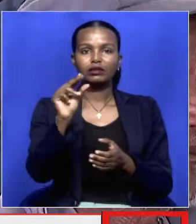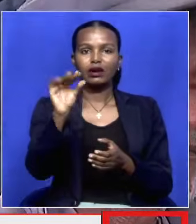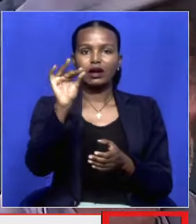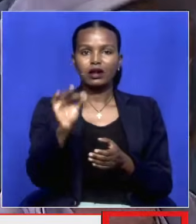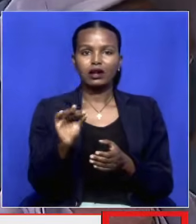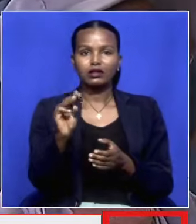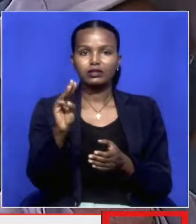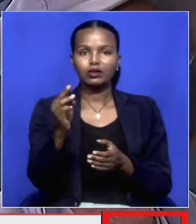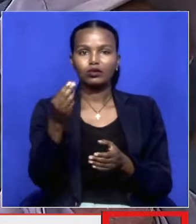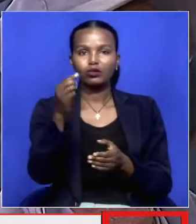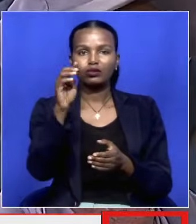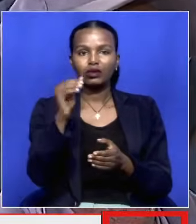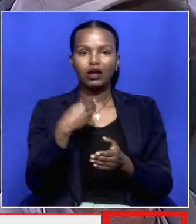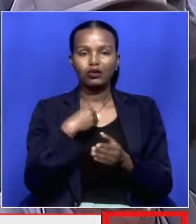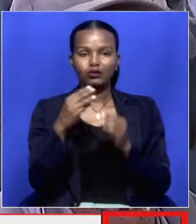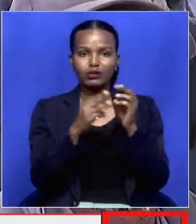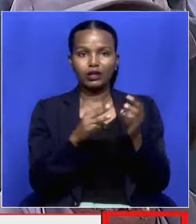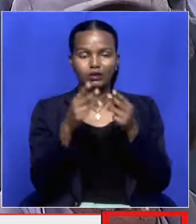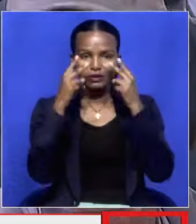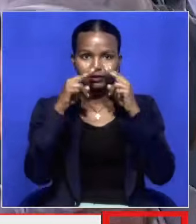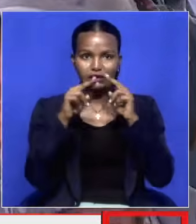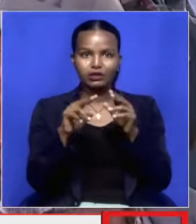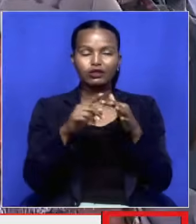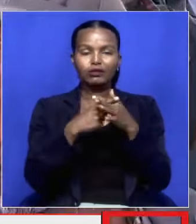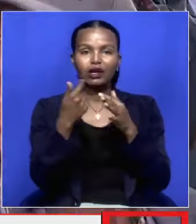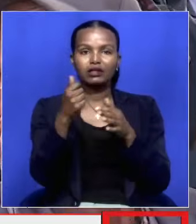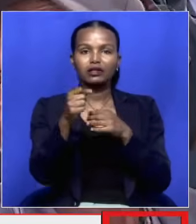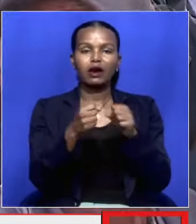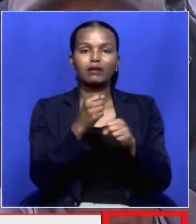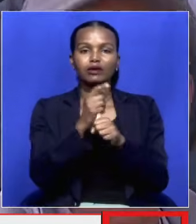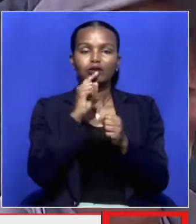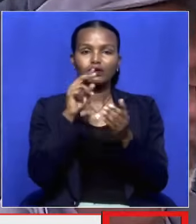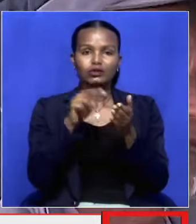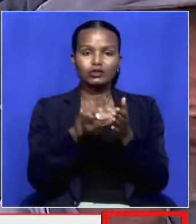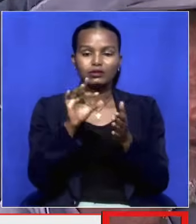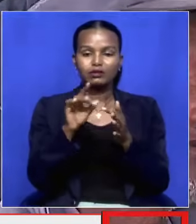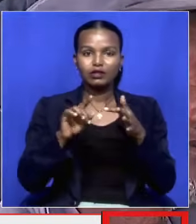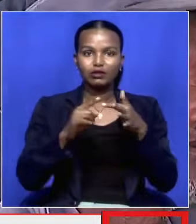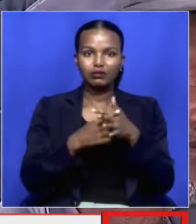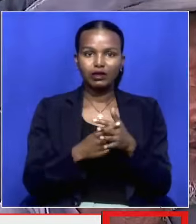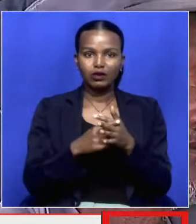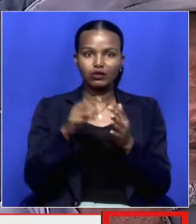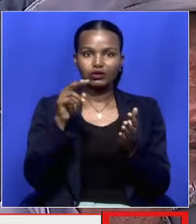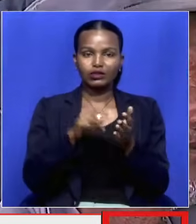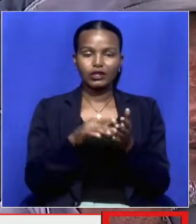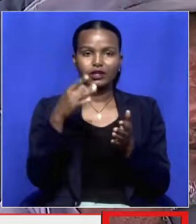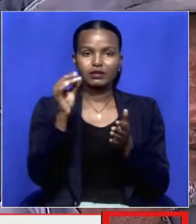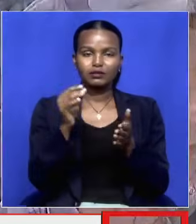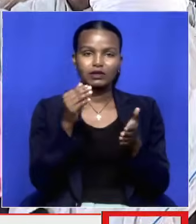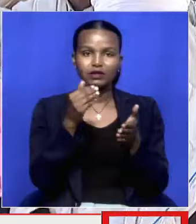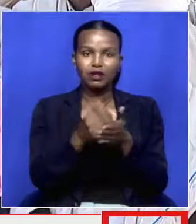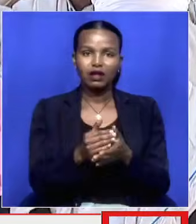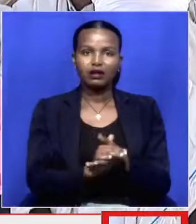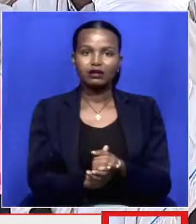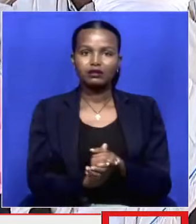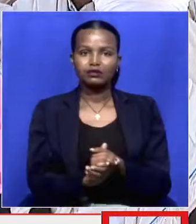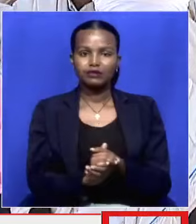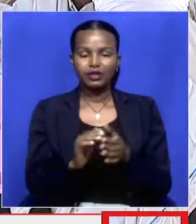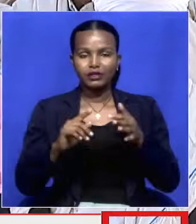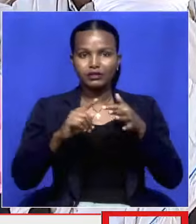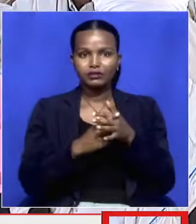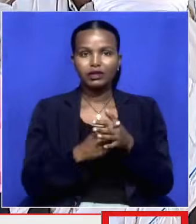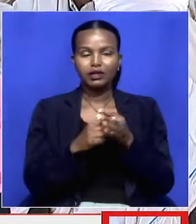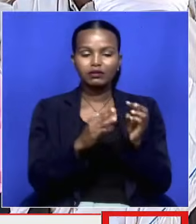መንገድ በተመለከተ ነው። ከተጀመረ 10 ዓመቱ ነው። 2008 ተጀመረ፣ ይሄ 2018 ደርሰናል።